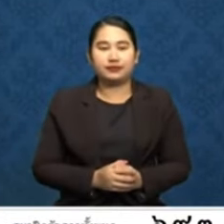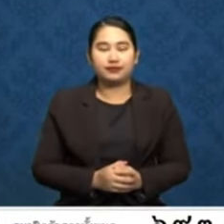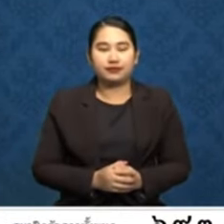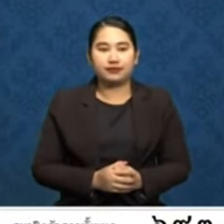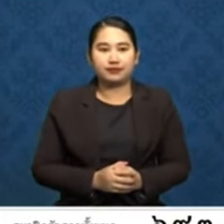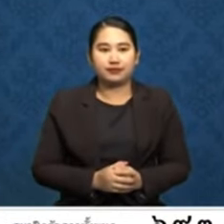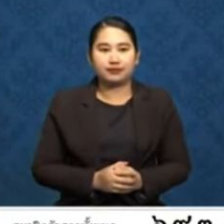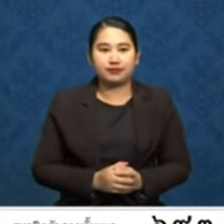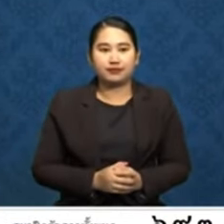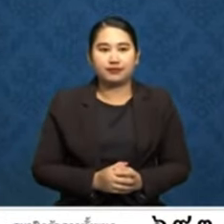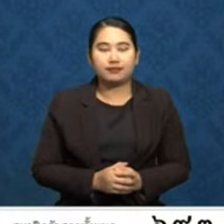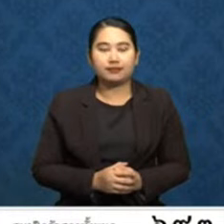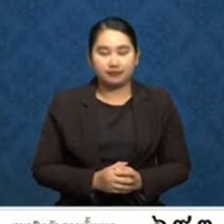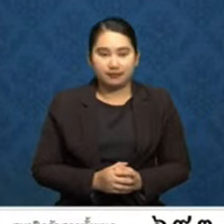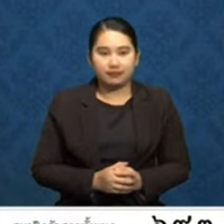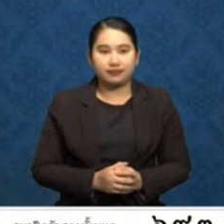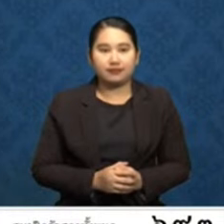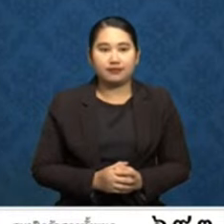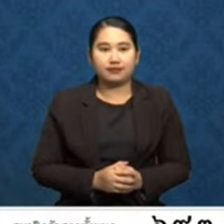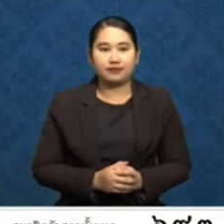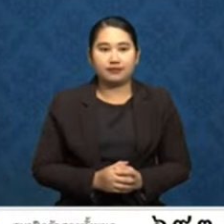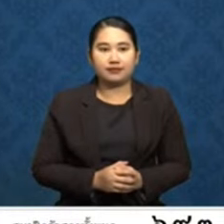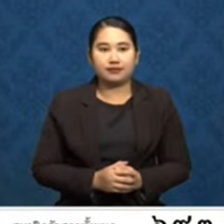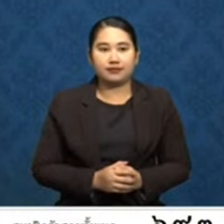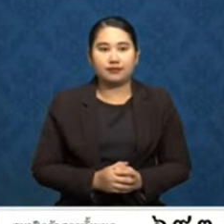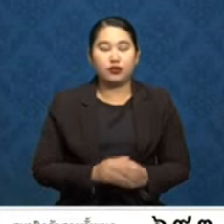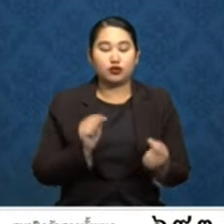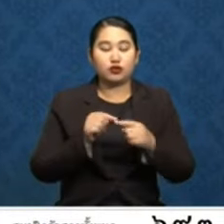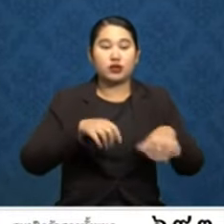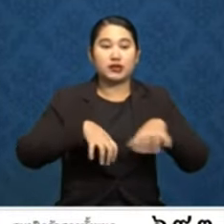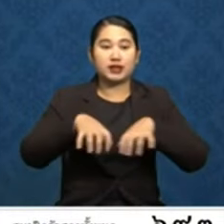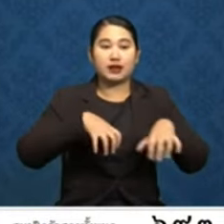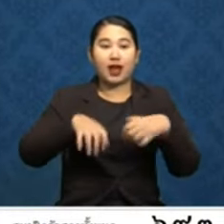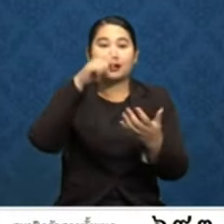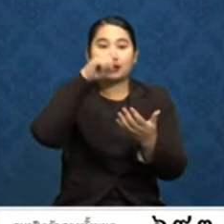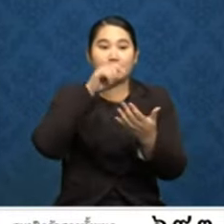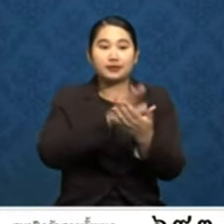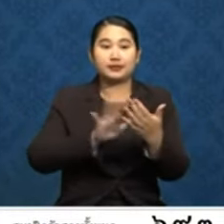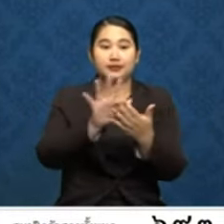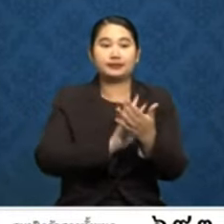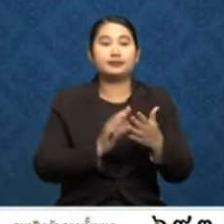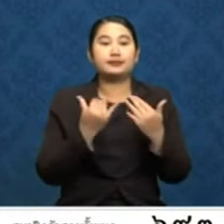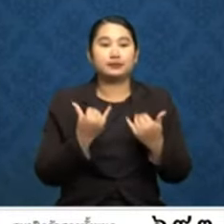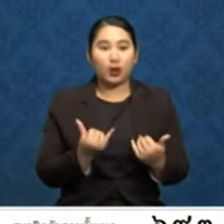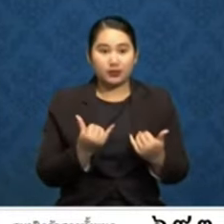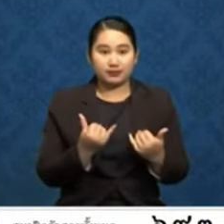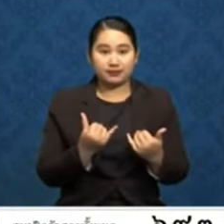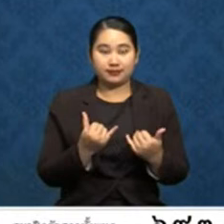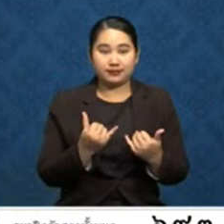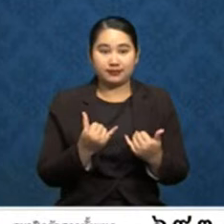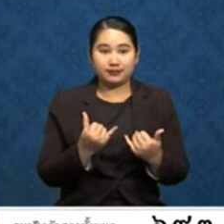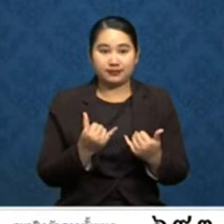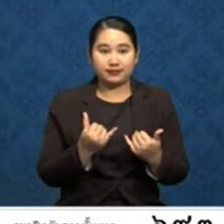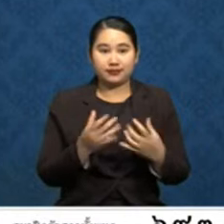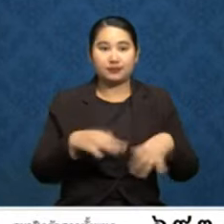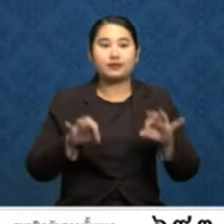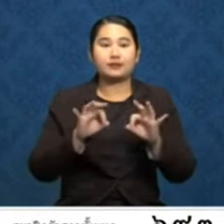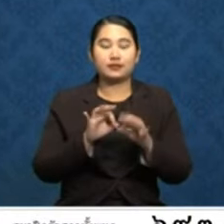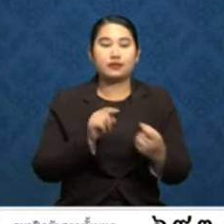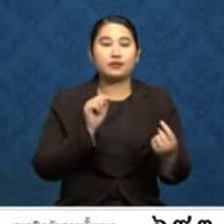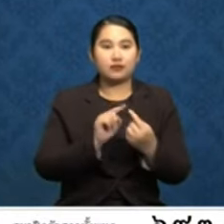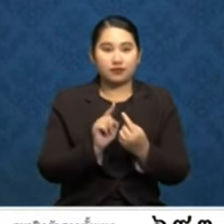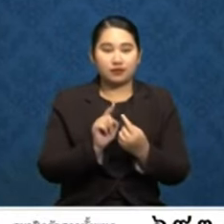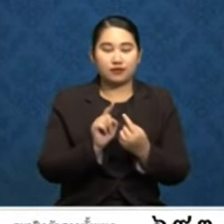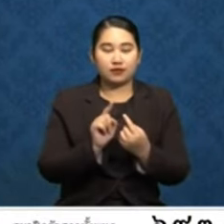ท่านประธานรัฐสภาที่เคารพในการบริหารประเทศในยุคนี้เราจะไม่สามารถมองผ่านความท้าท